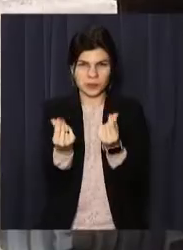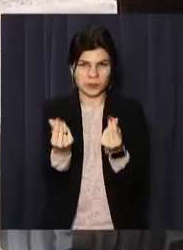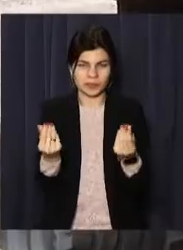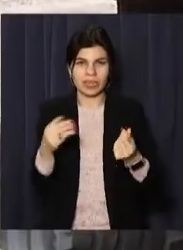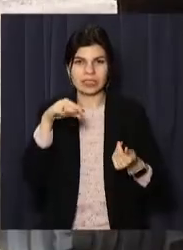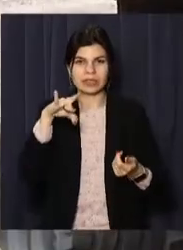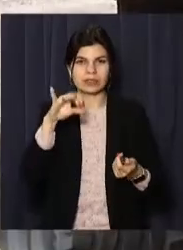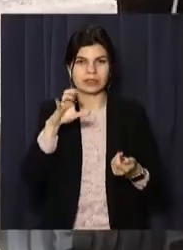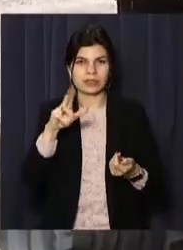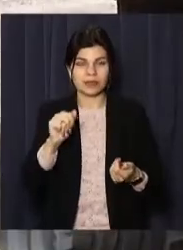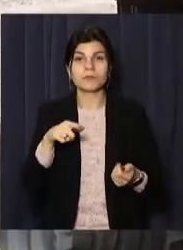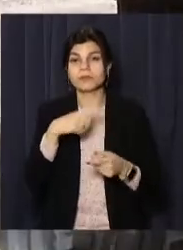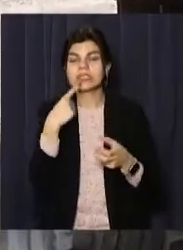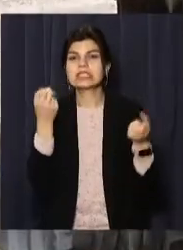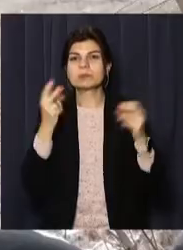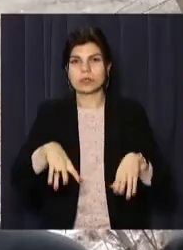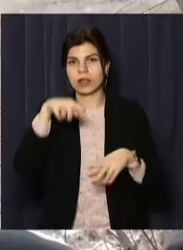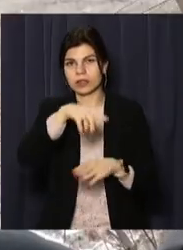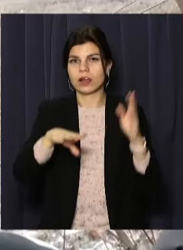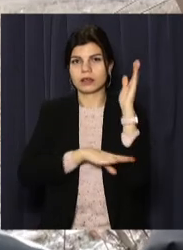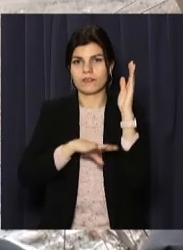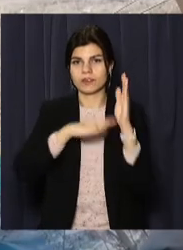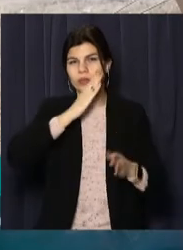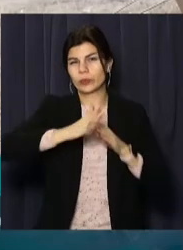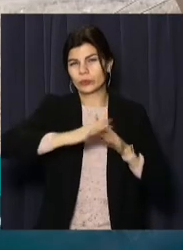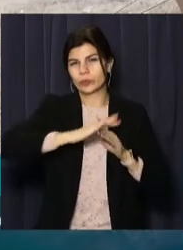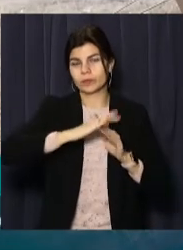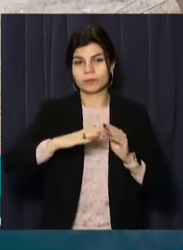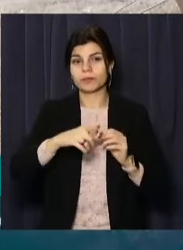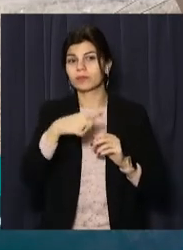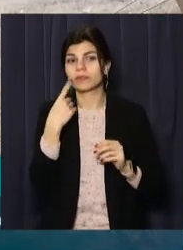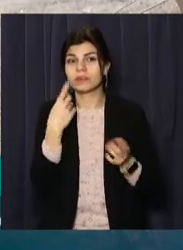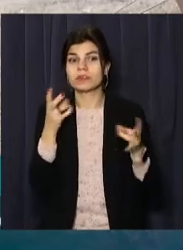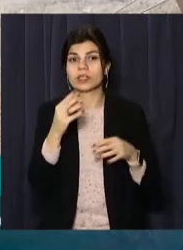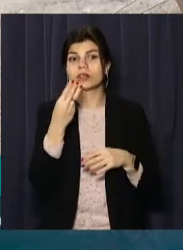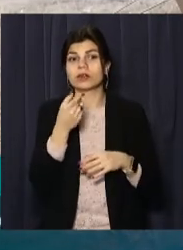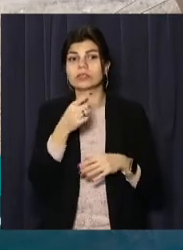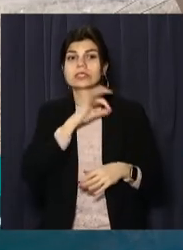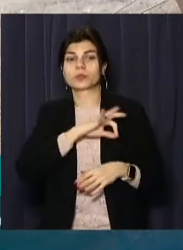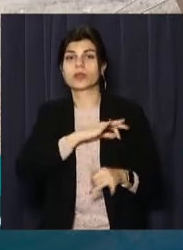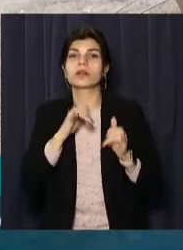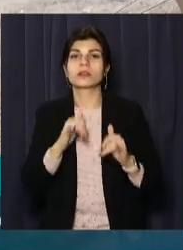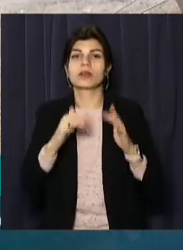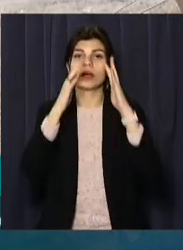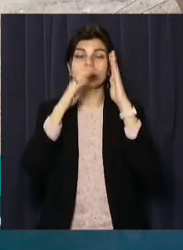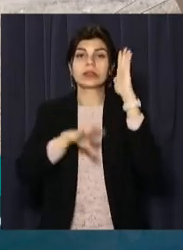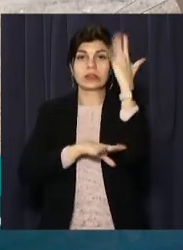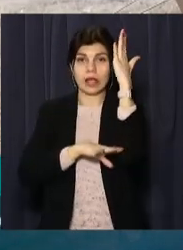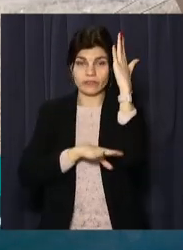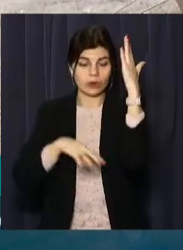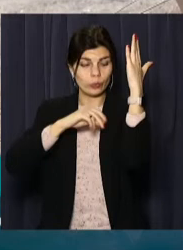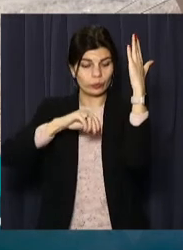за допомогою спеціальної дробилки. Після переробки залишається шипа, і цю шипу використовують для підсипки корневої системи